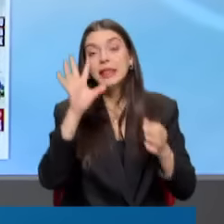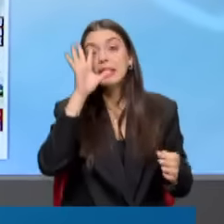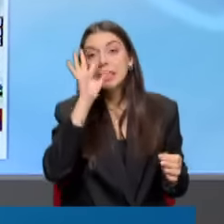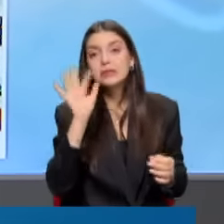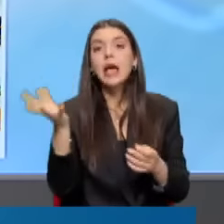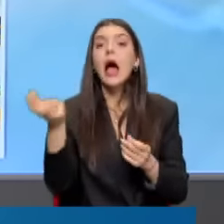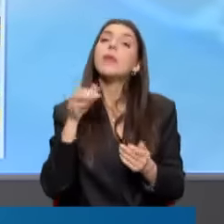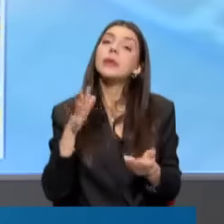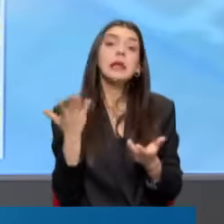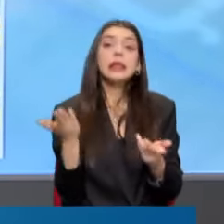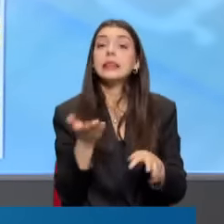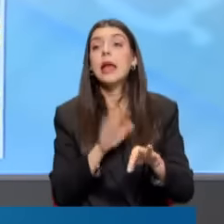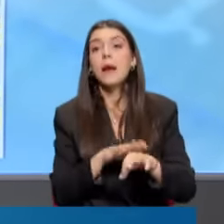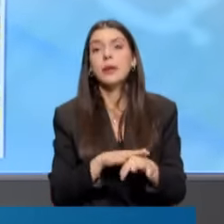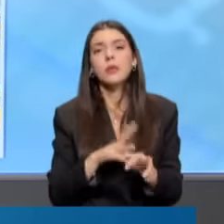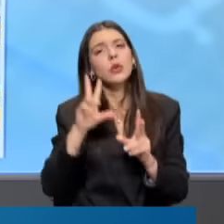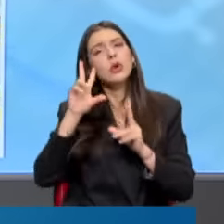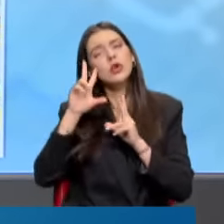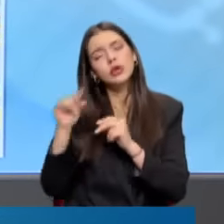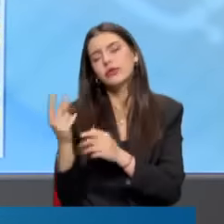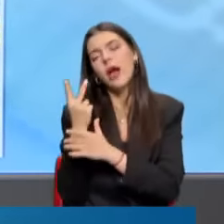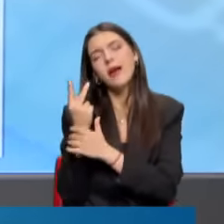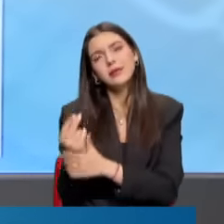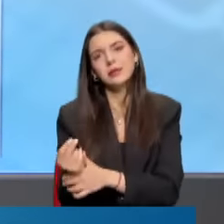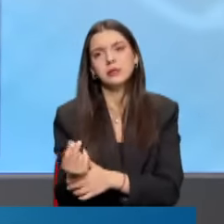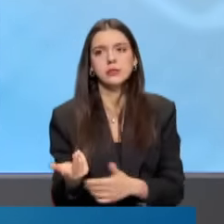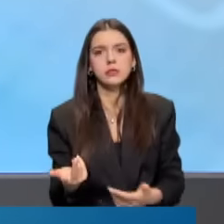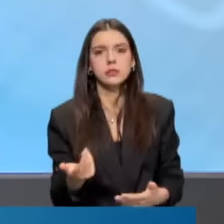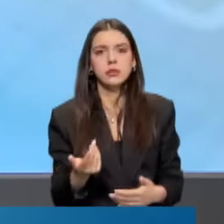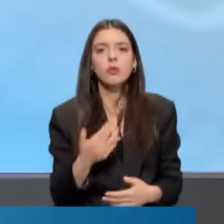almazsa ne yapalım mışıl mışıl uyutacağım